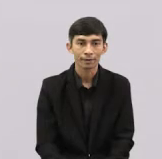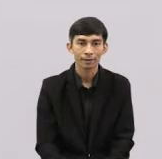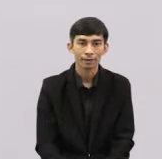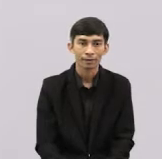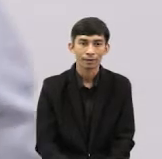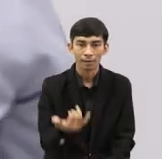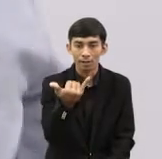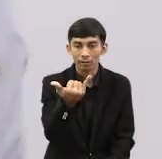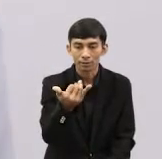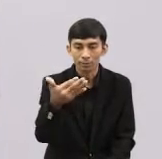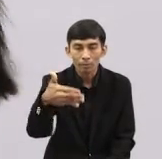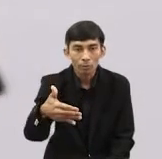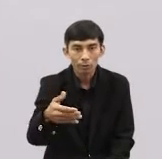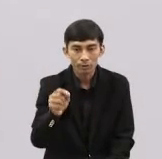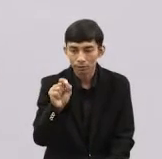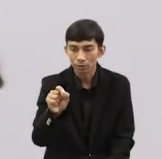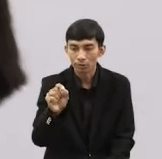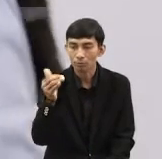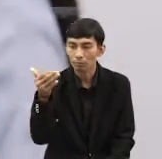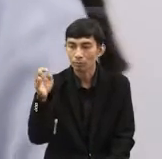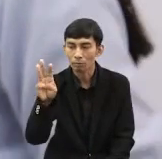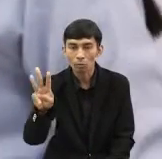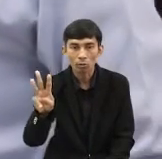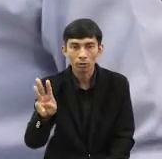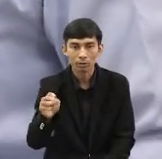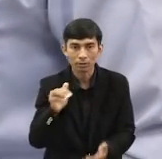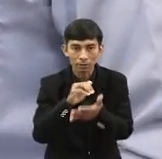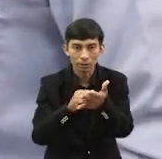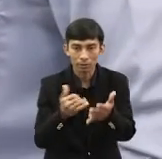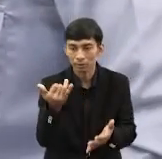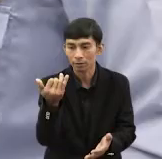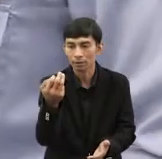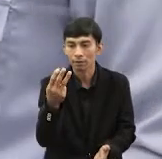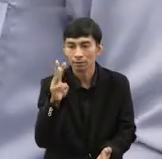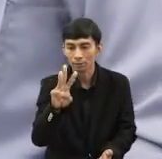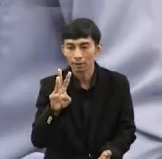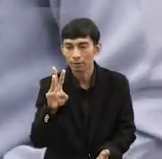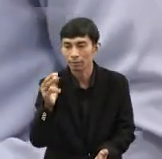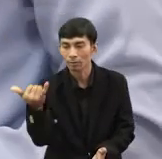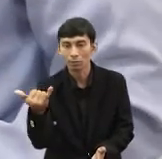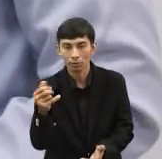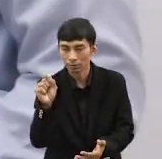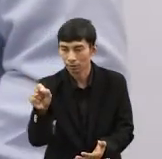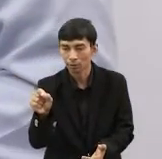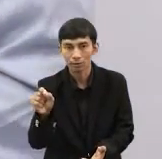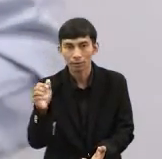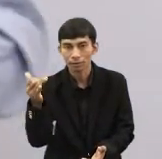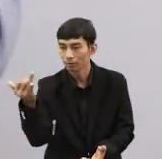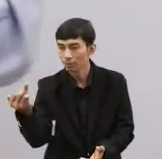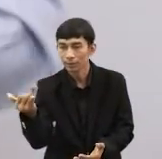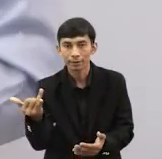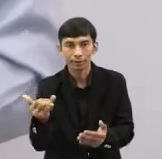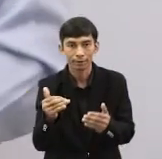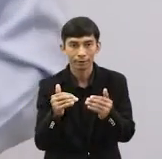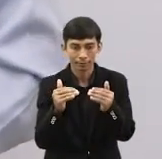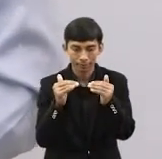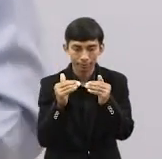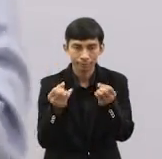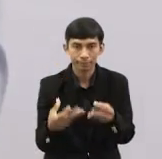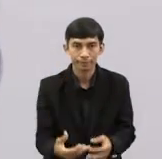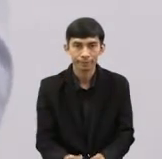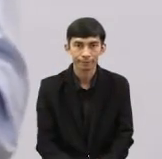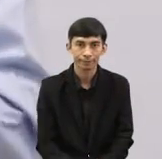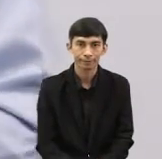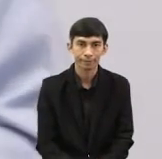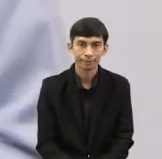học sập bầm bốn chạy bốn đo nâng sam sập bầm muối chạy bầm pì chà kẹ nên là lựa cái đá chân nôn cấu rồi